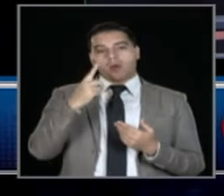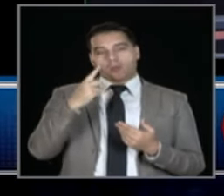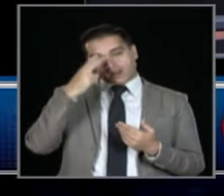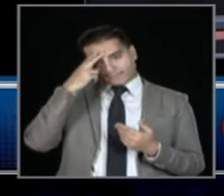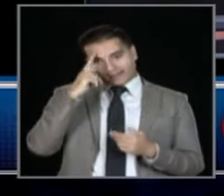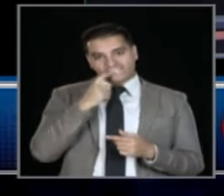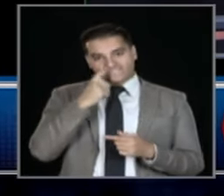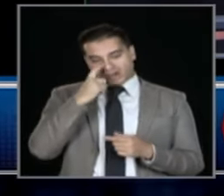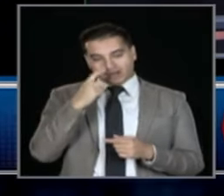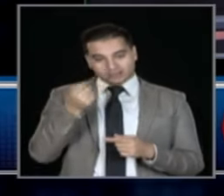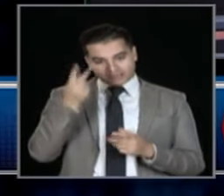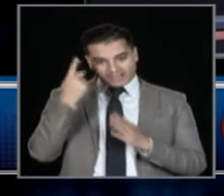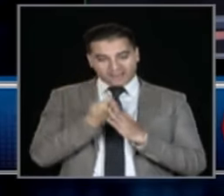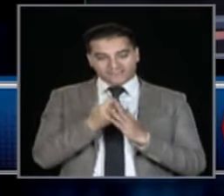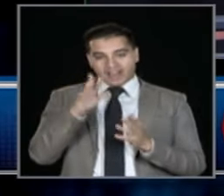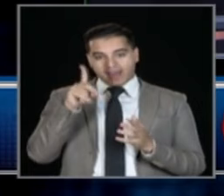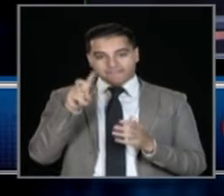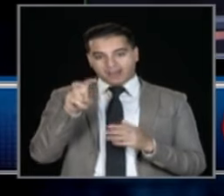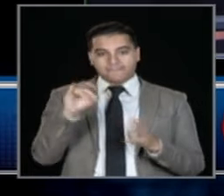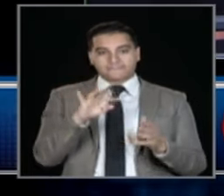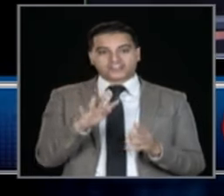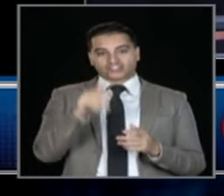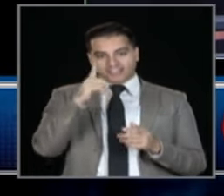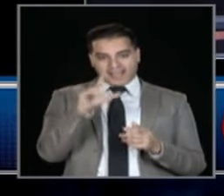من تاليف هبه مشاري حماده